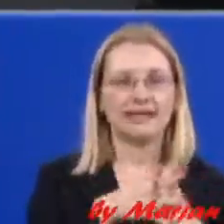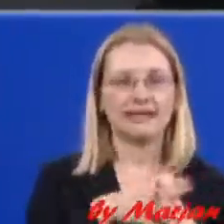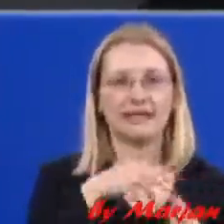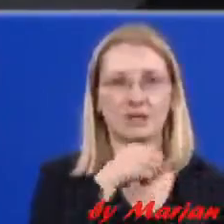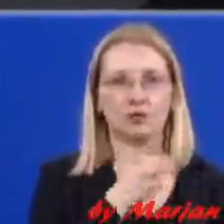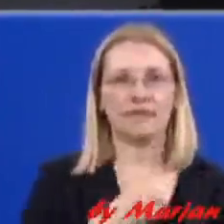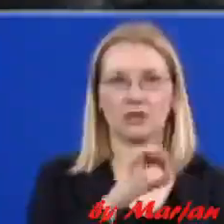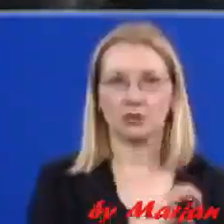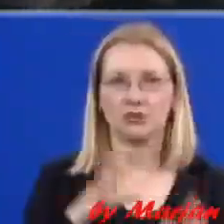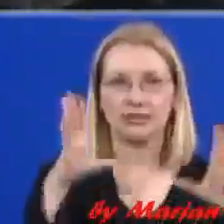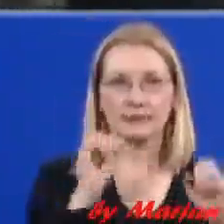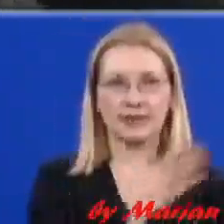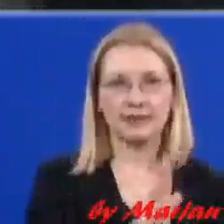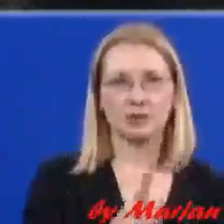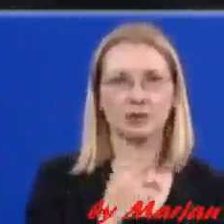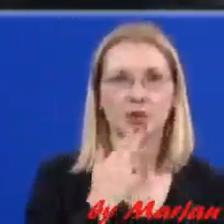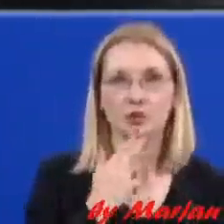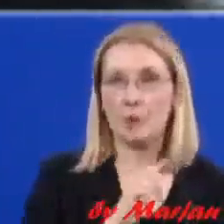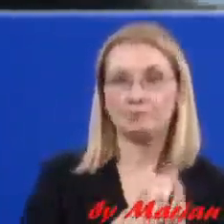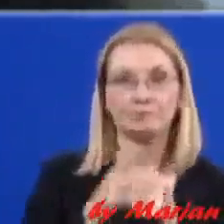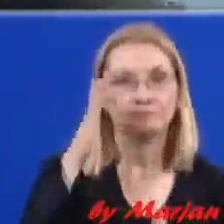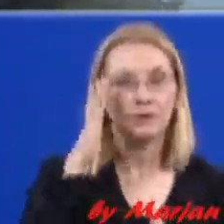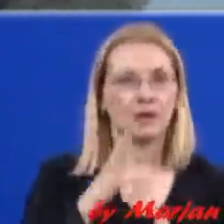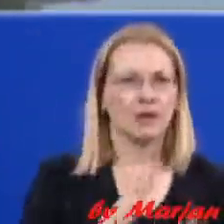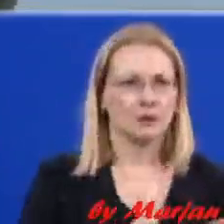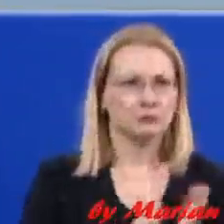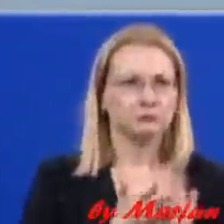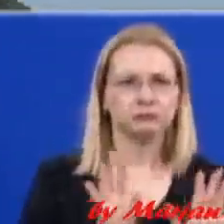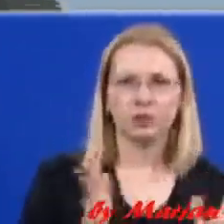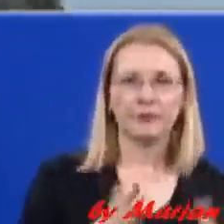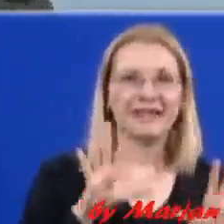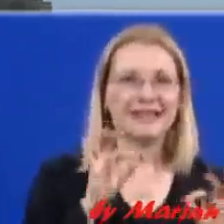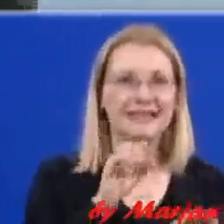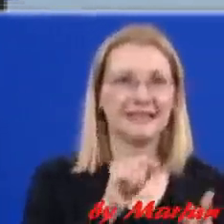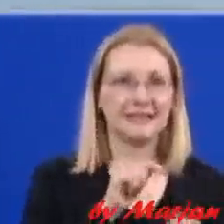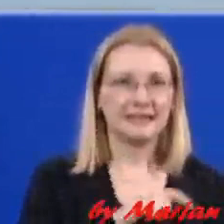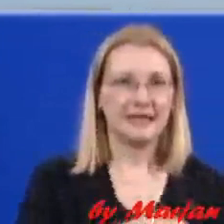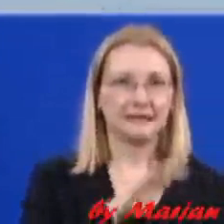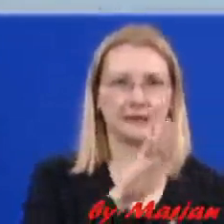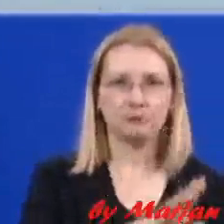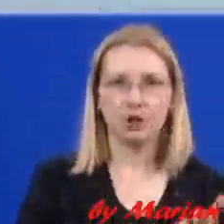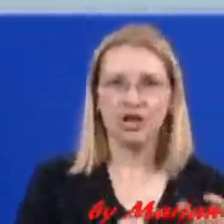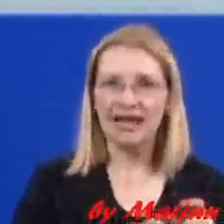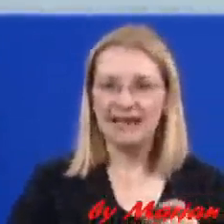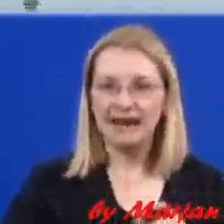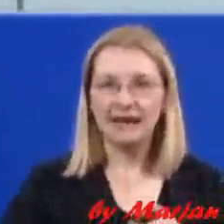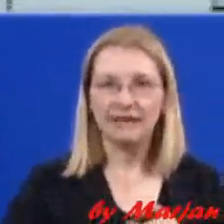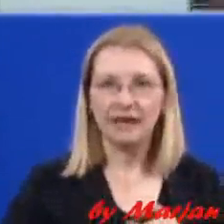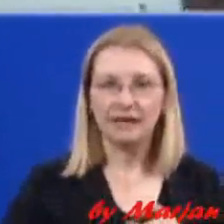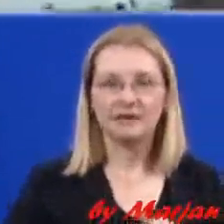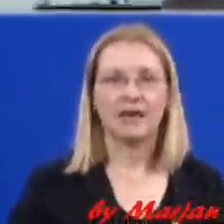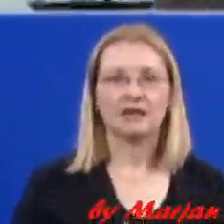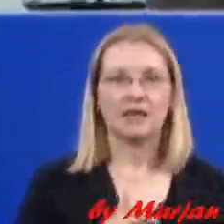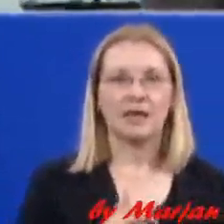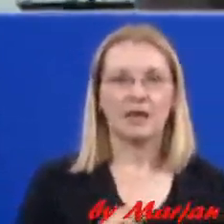saborski zastupnici koji su iz prve ruke doznali da je stihija oko 10 sati krenula iz rafinerijske kanalizacije, iste one